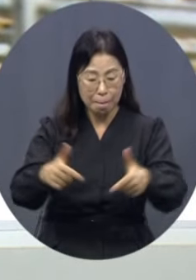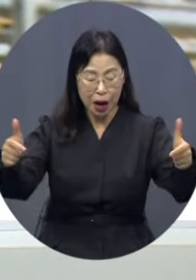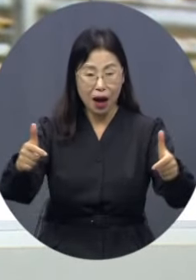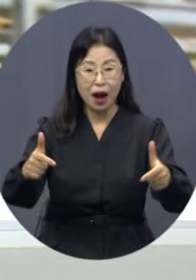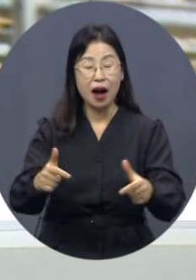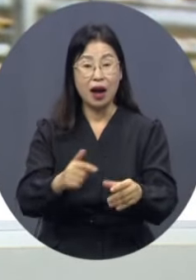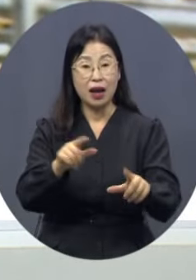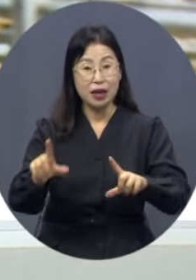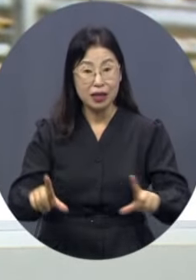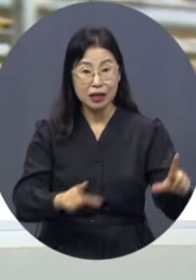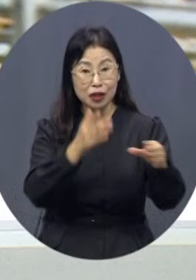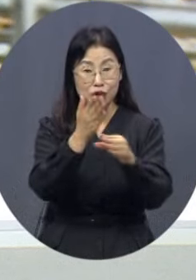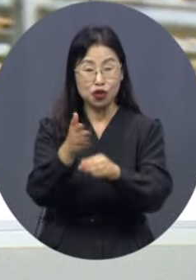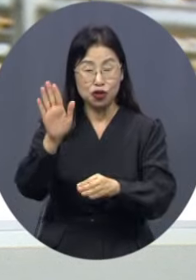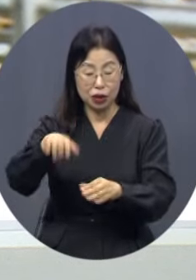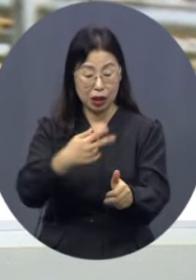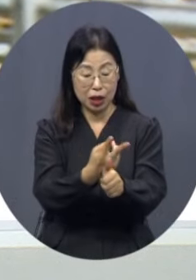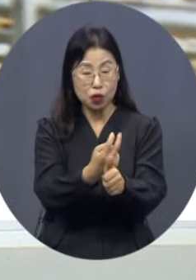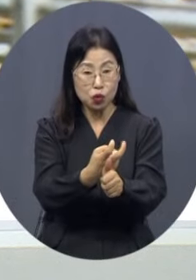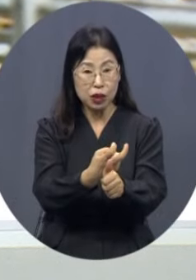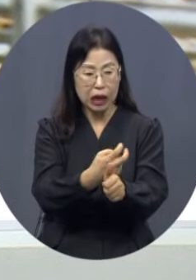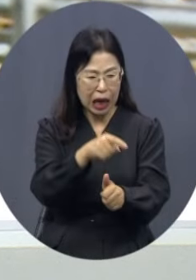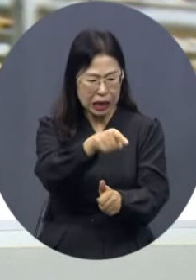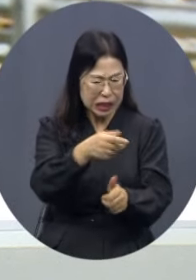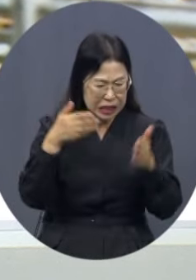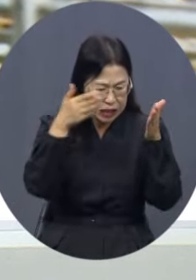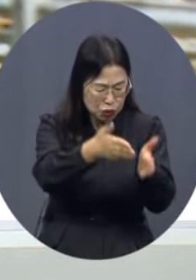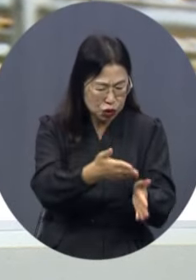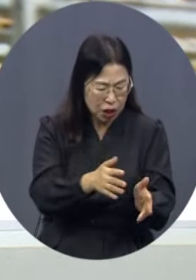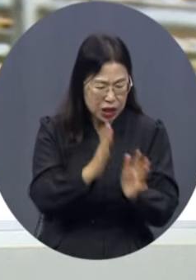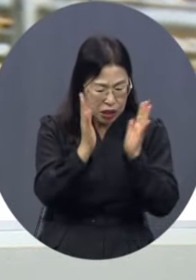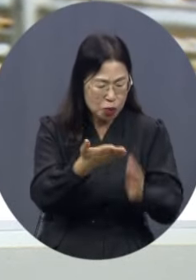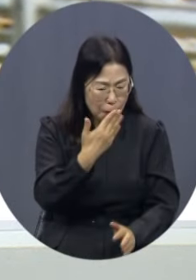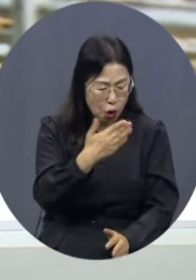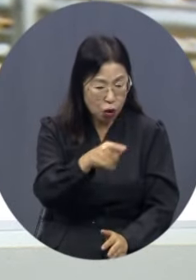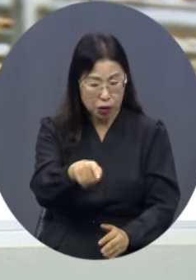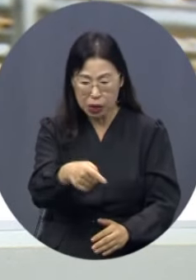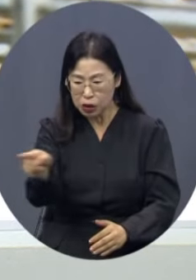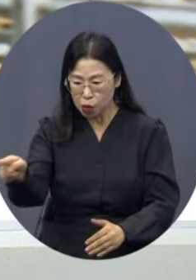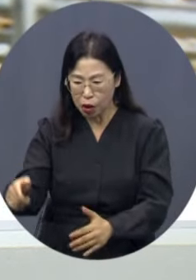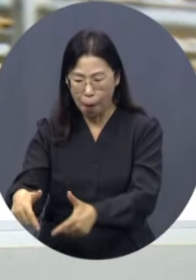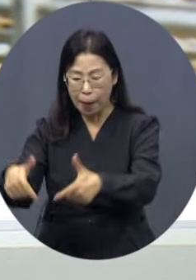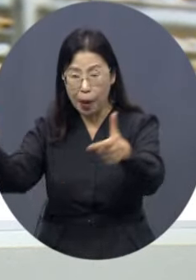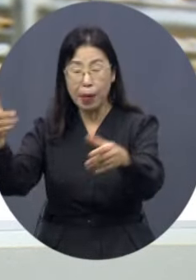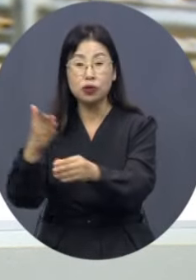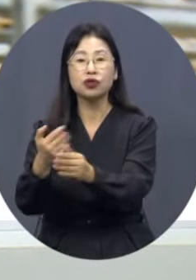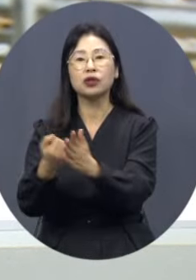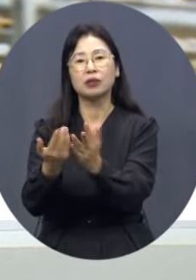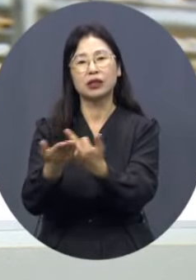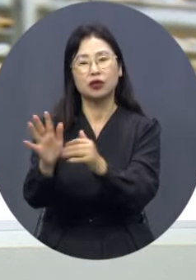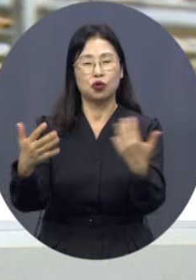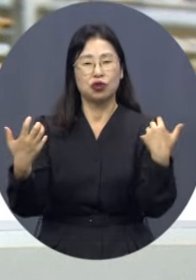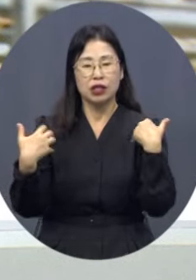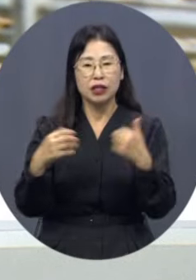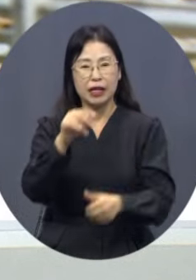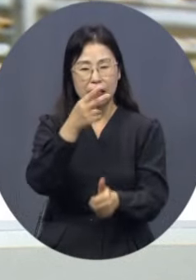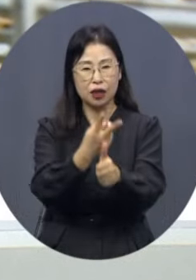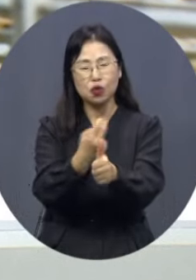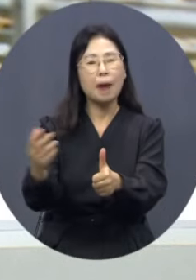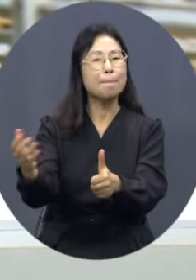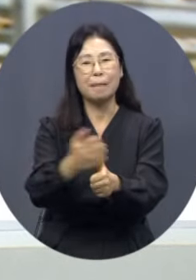그런데이 토끼들이 자생 식물만 마구 갉아 먹으면서 외래종 확산이 늘어나자 제주도가 포획 작업에